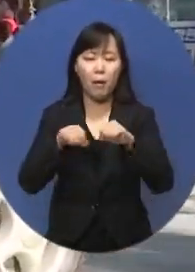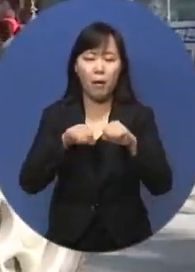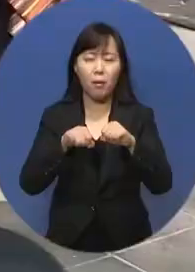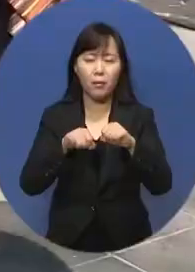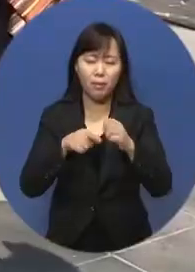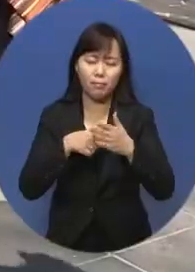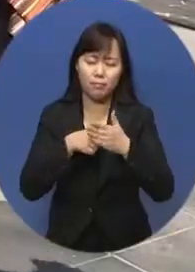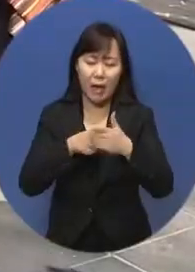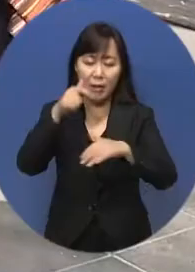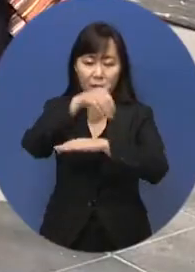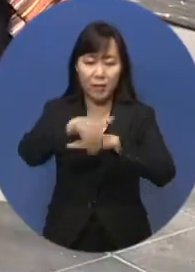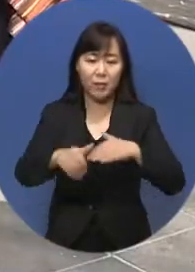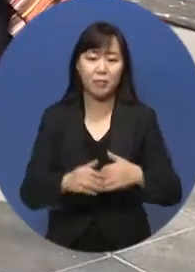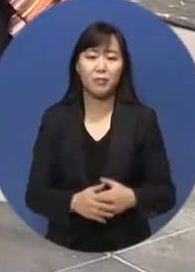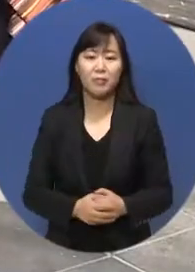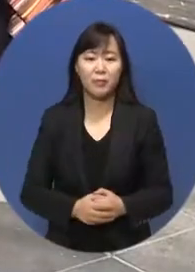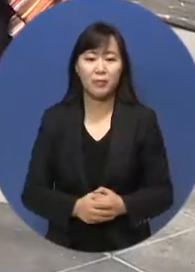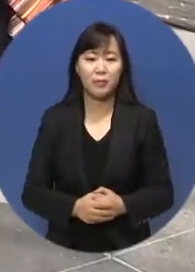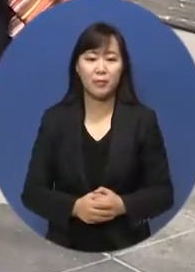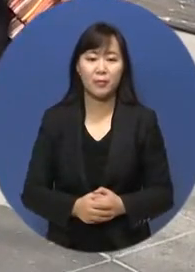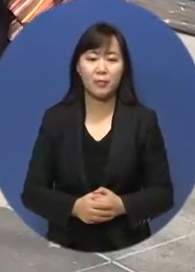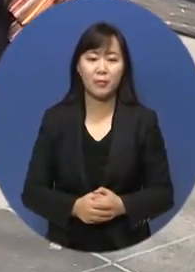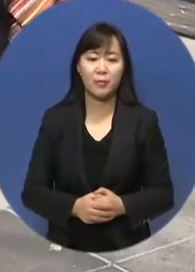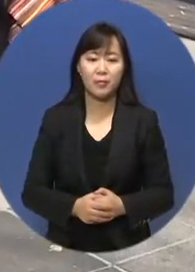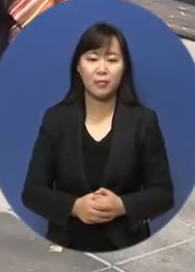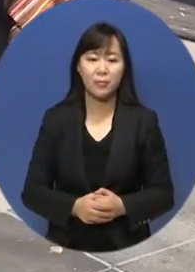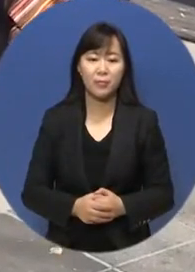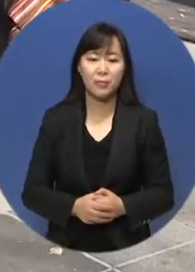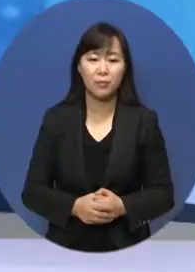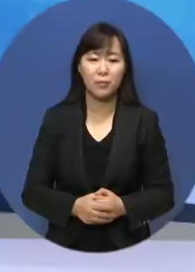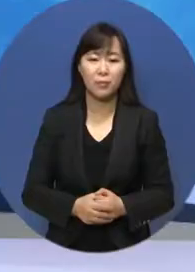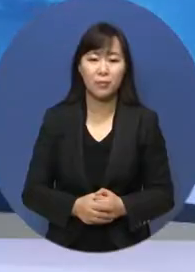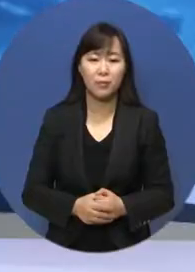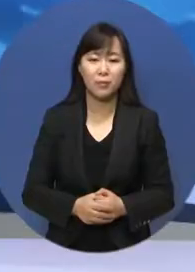가할 예정입니다. 복지TV 뉴스 박성용입니다.